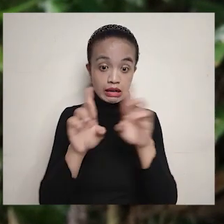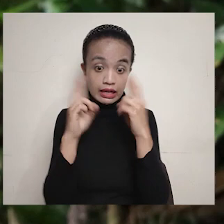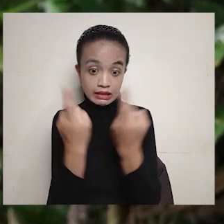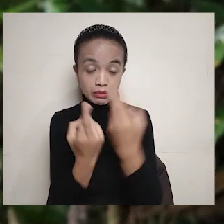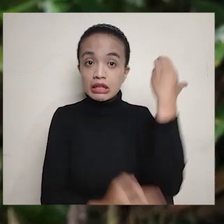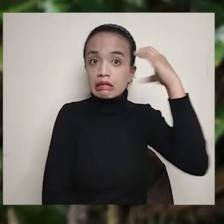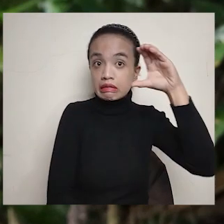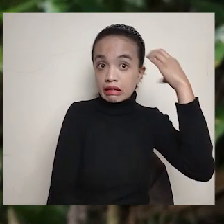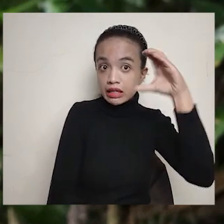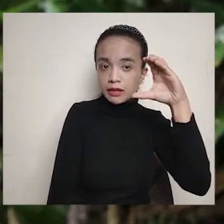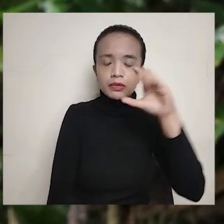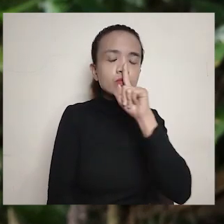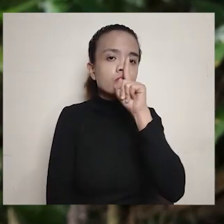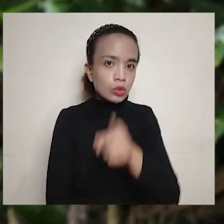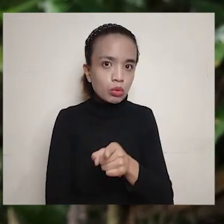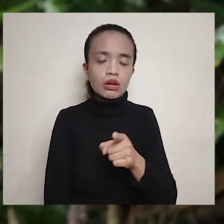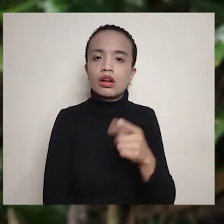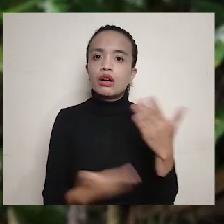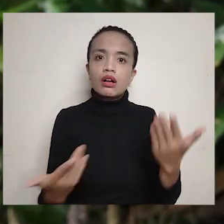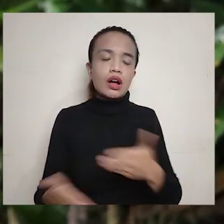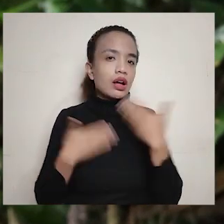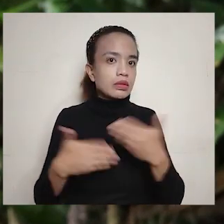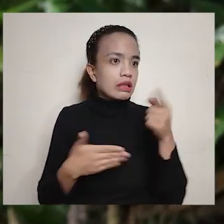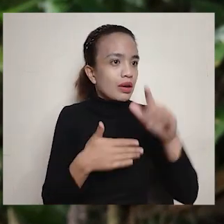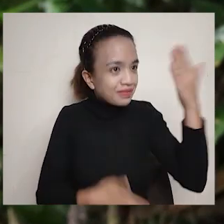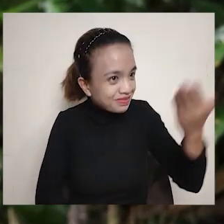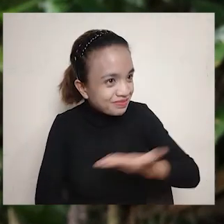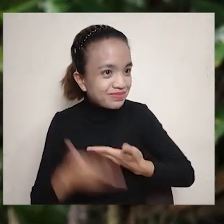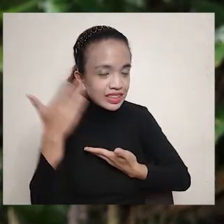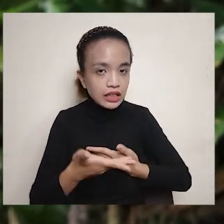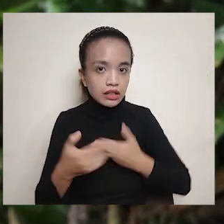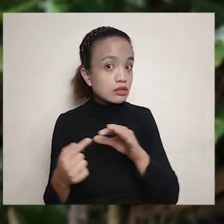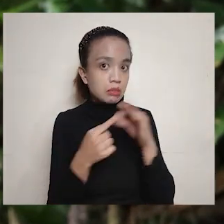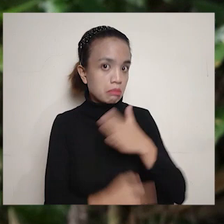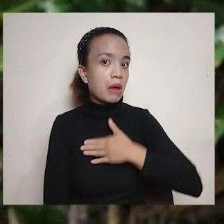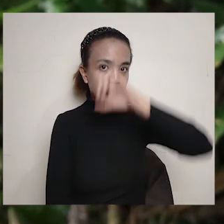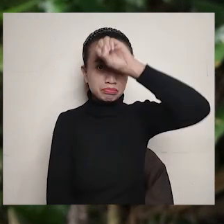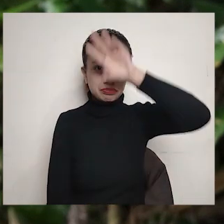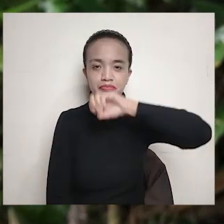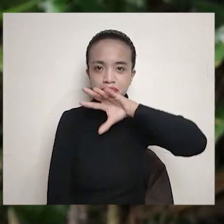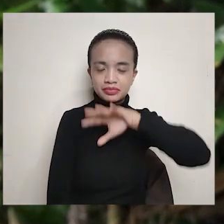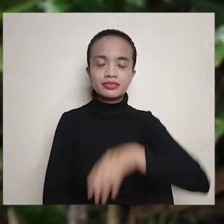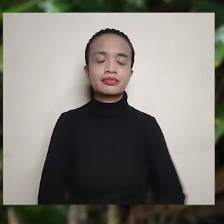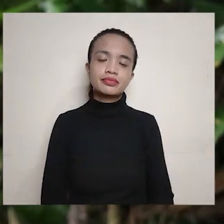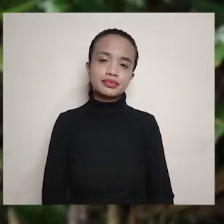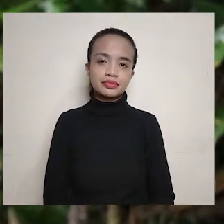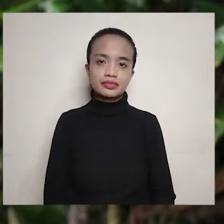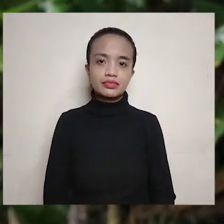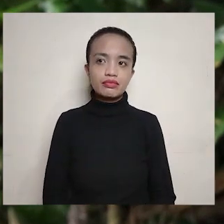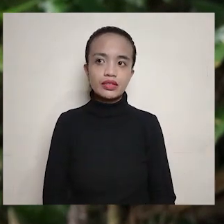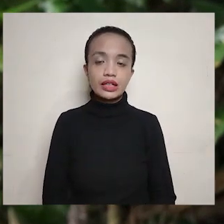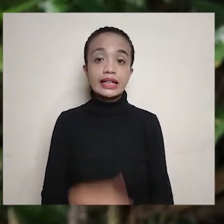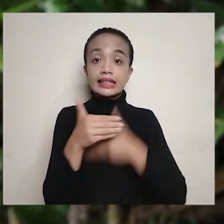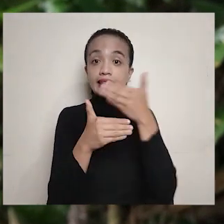pinsan namin, talagang ang saya ng pagsalubong nila sa akin. Lalong-lalo na yung lola at lola ko. So, 13